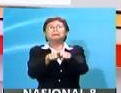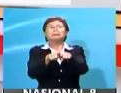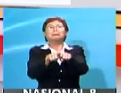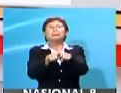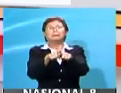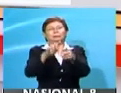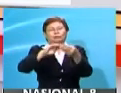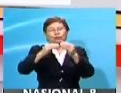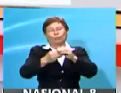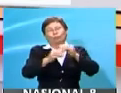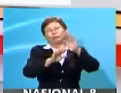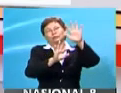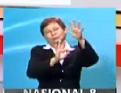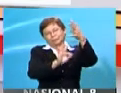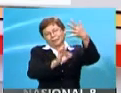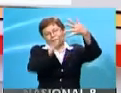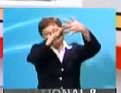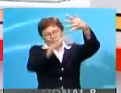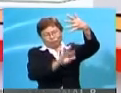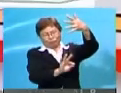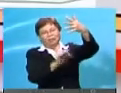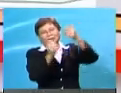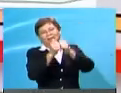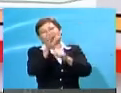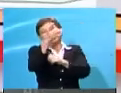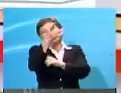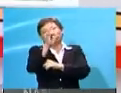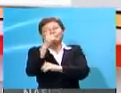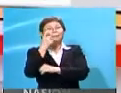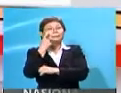Kekal ditangga ke9 dengan 18